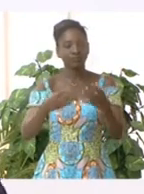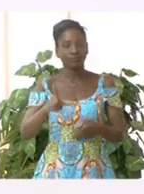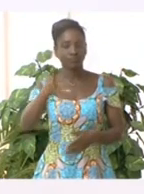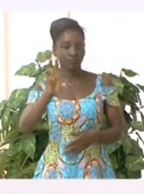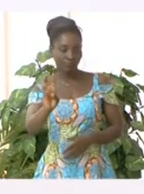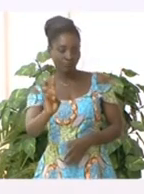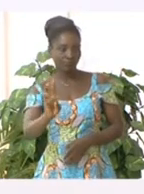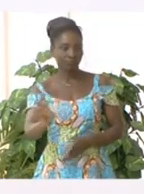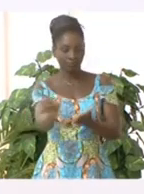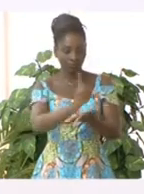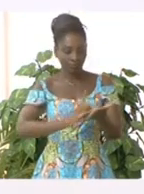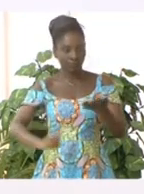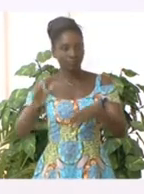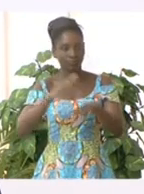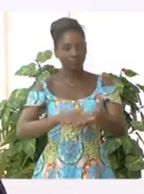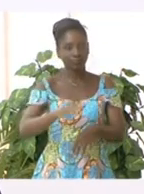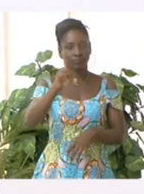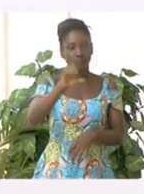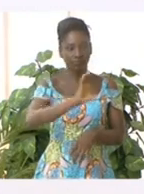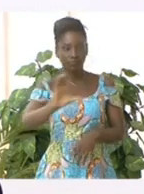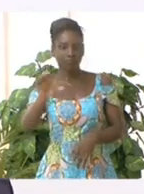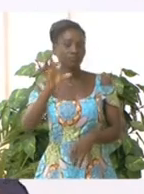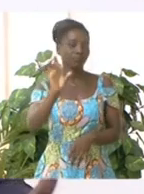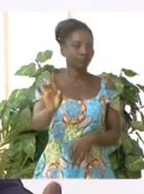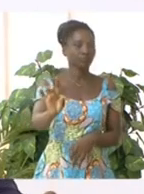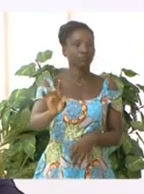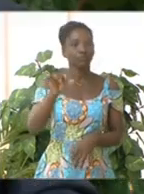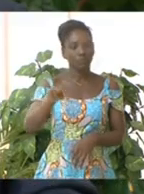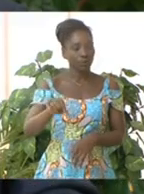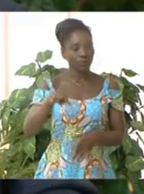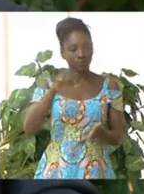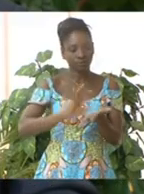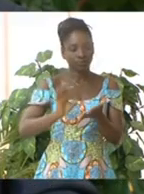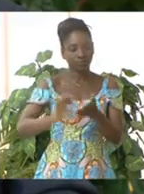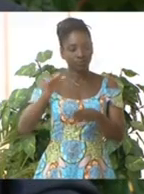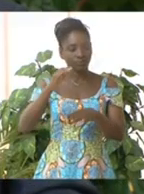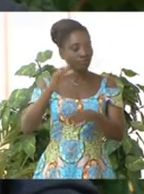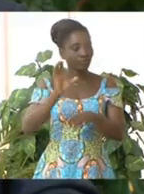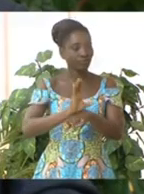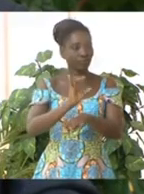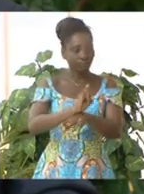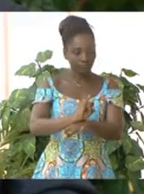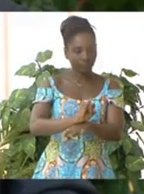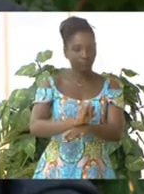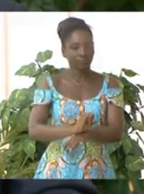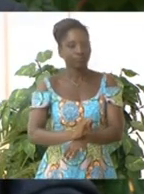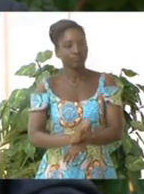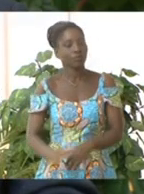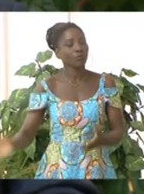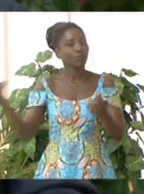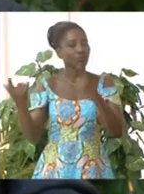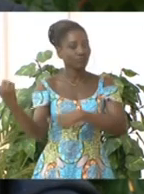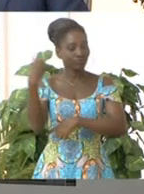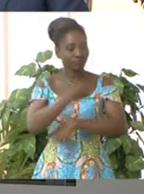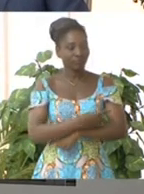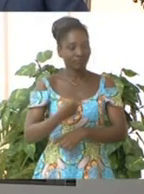sur les 108 que compte la Côte d'Ivoire. Monsieur Millebrotier, vous reprenez du service en début d'après-midi